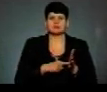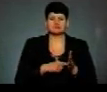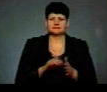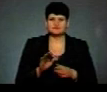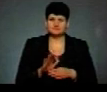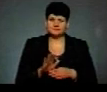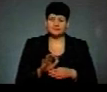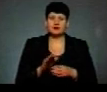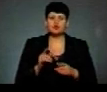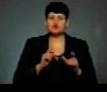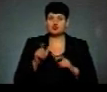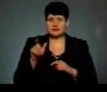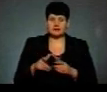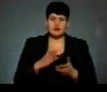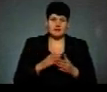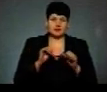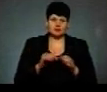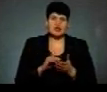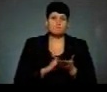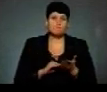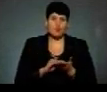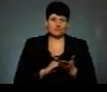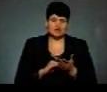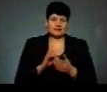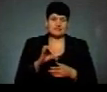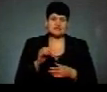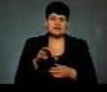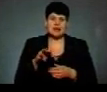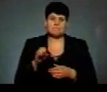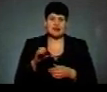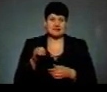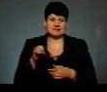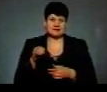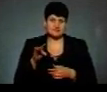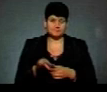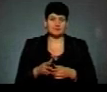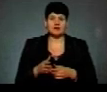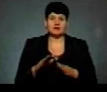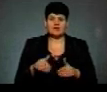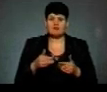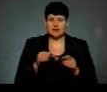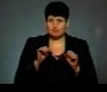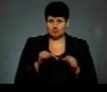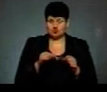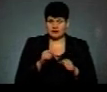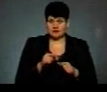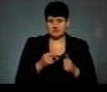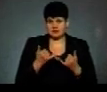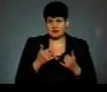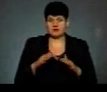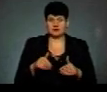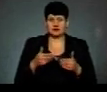що студентка мала можливість повторити семестр, навіть не весь рік, а семестр. Більше того, ми навіть давали можливість, і дотепер